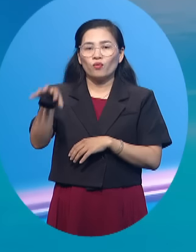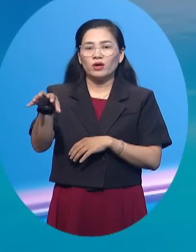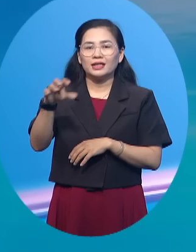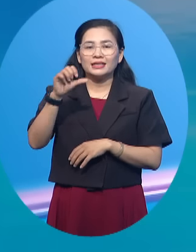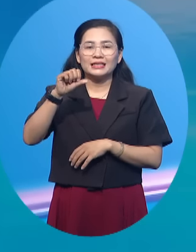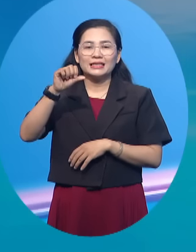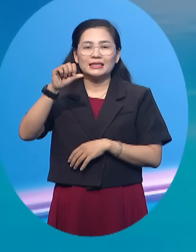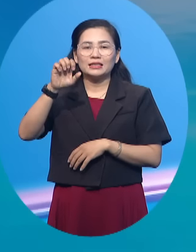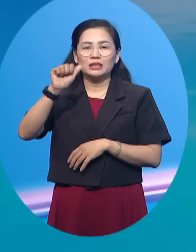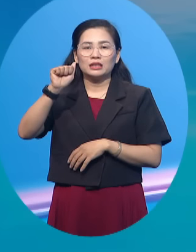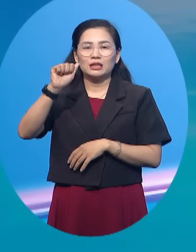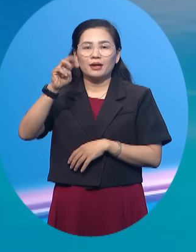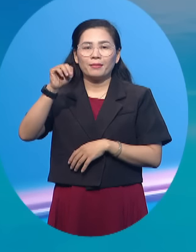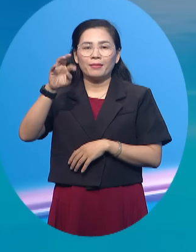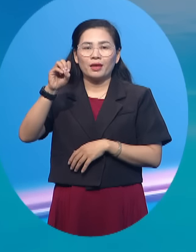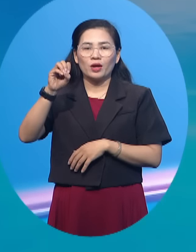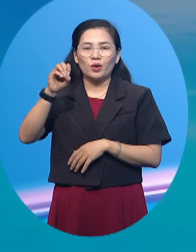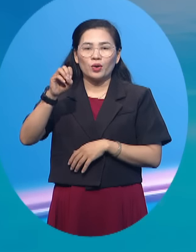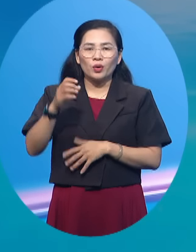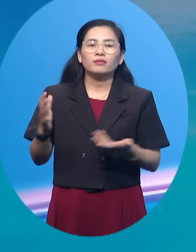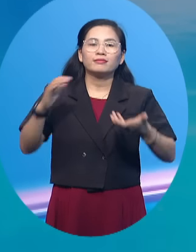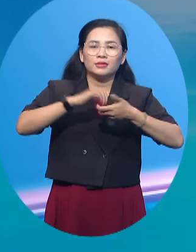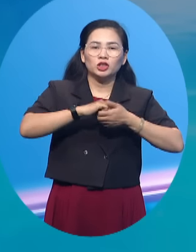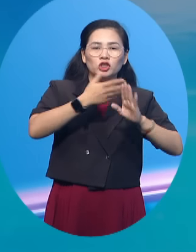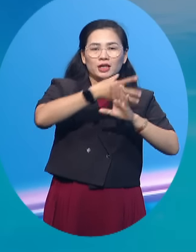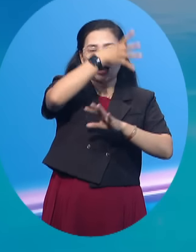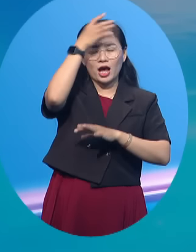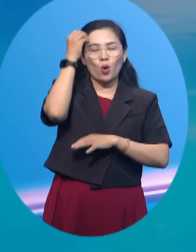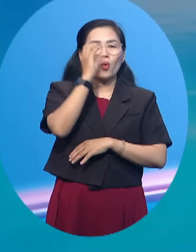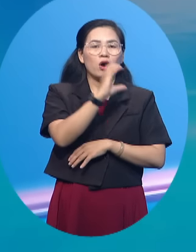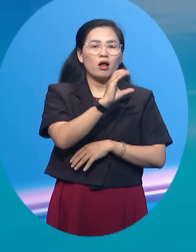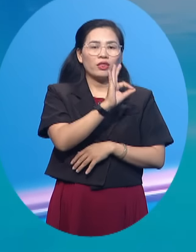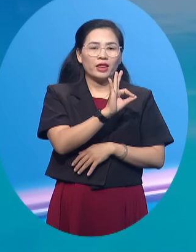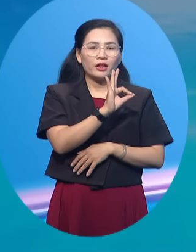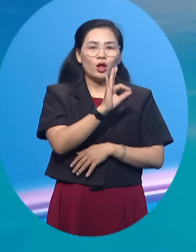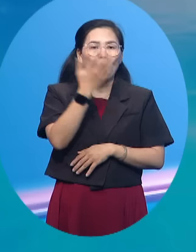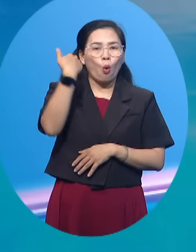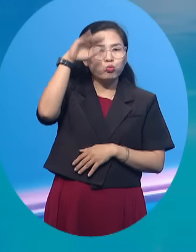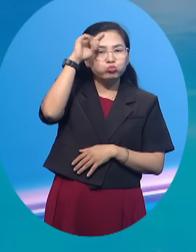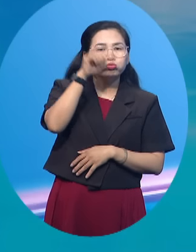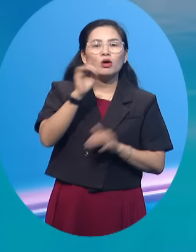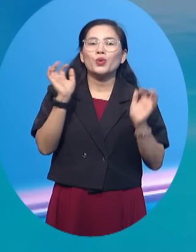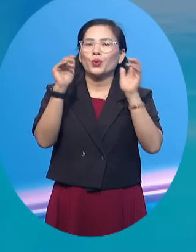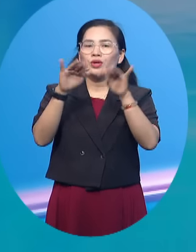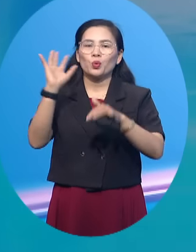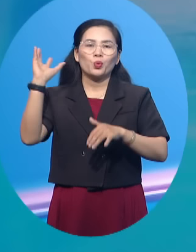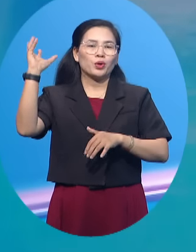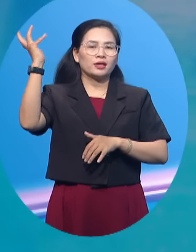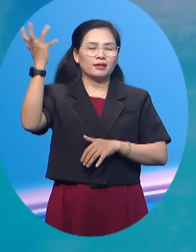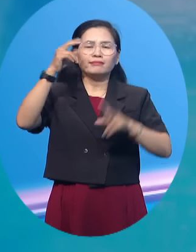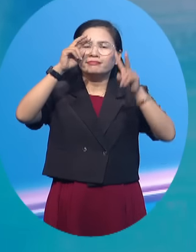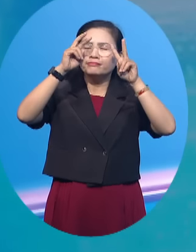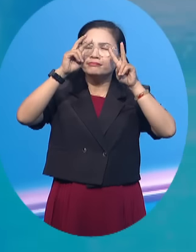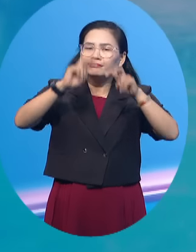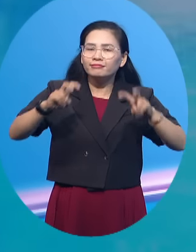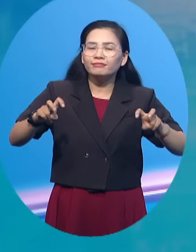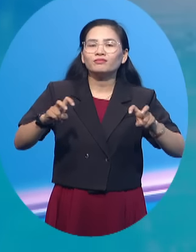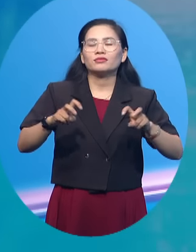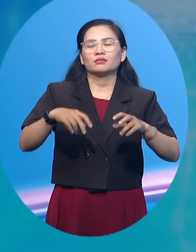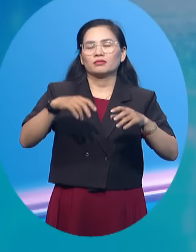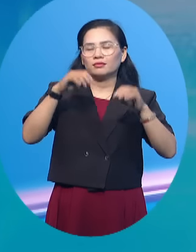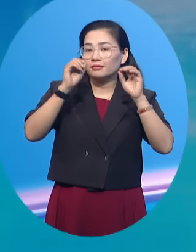Nam, CIMEL Retreat, phối hợp với Trường Đại học Curtin Úc tổ chức hội thảo quốc tế về nghiên cứu và giảng dạy tiếng Anh lần thứ 15 với chủ đề